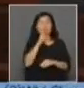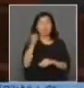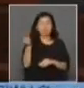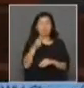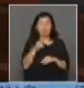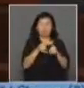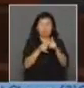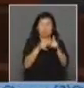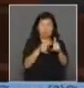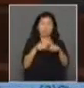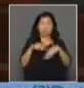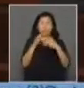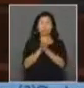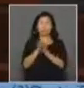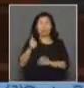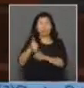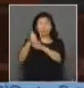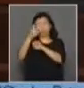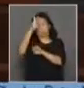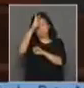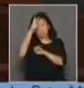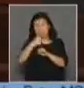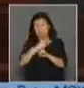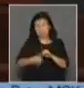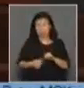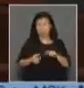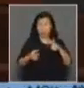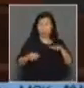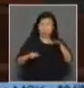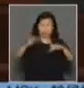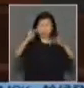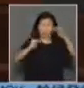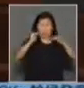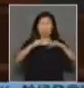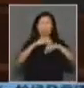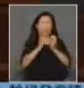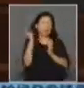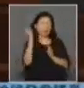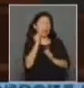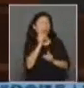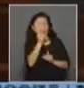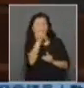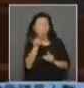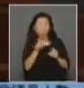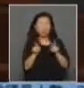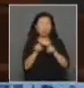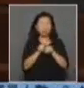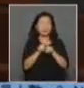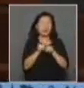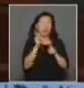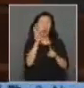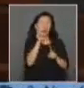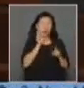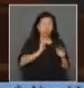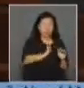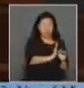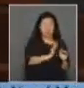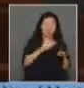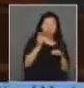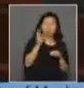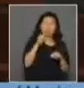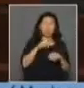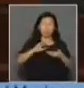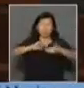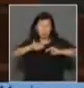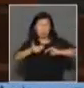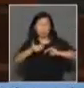制派同事呢都可以平衡一下。剛才我聽到很多的非常偏頗和顛倒是非的言論